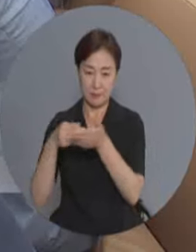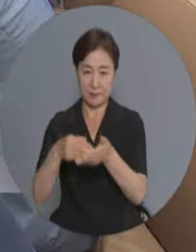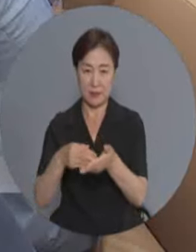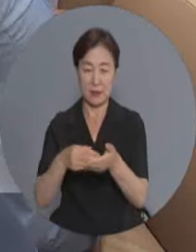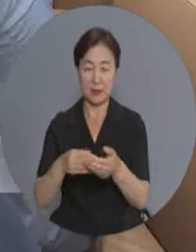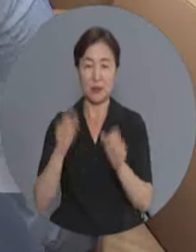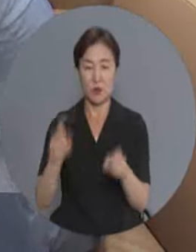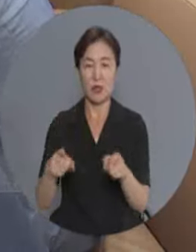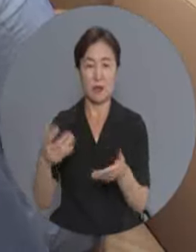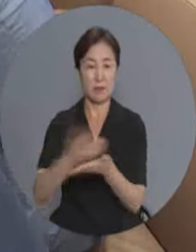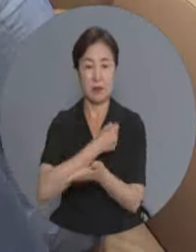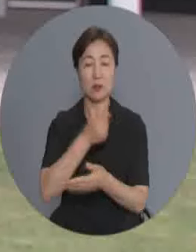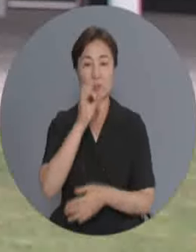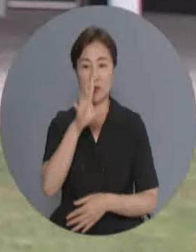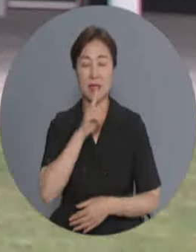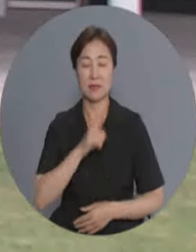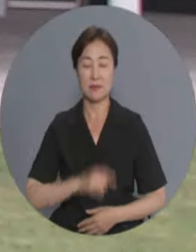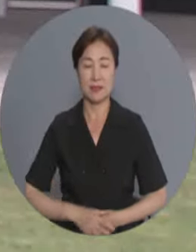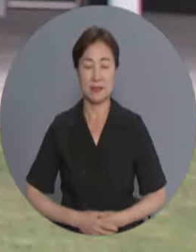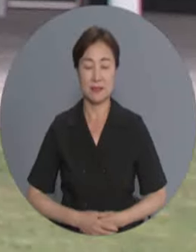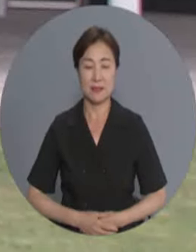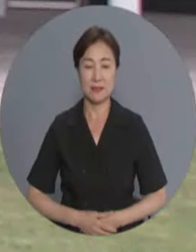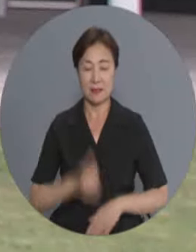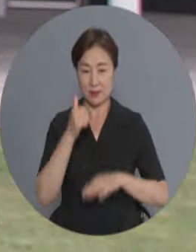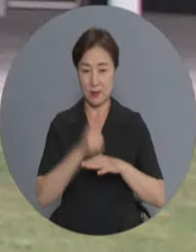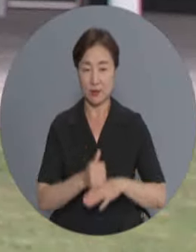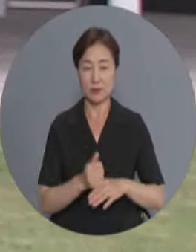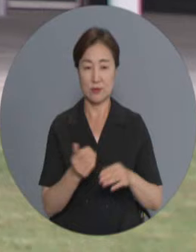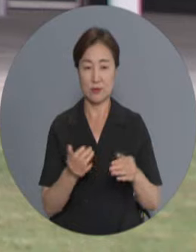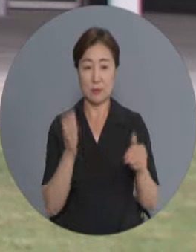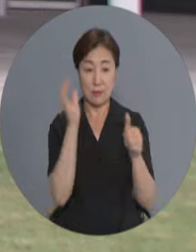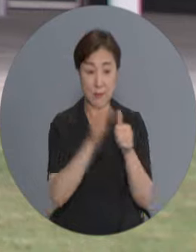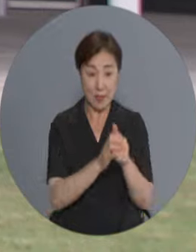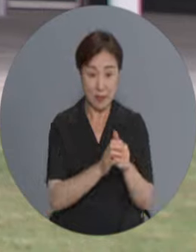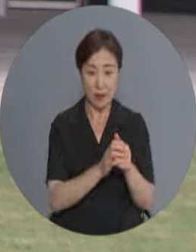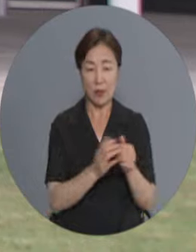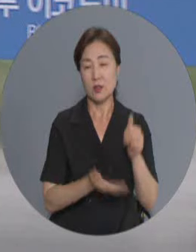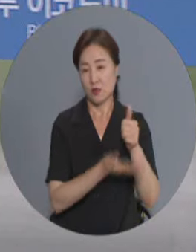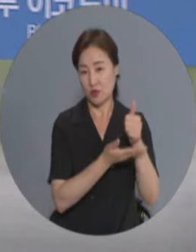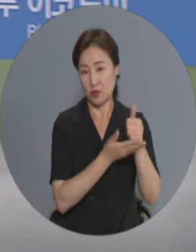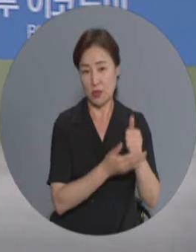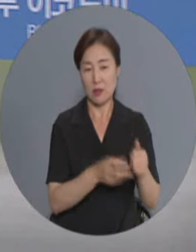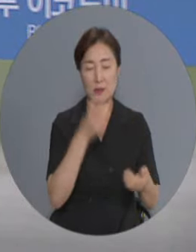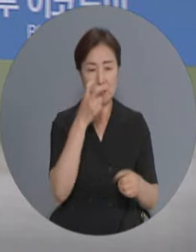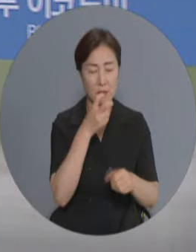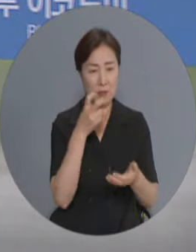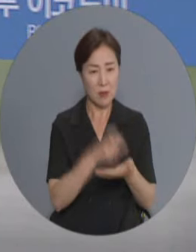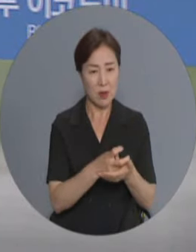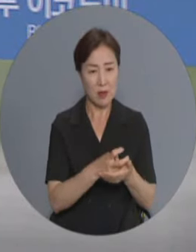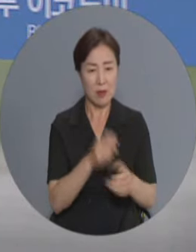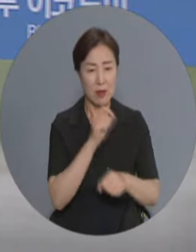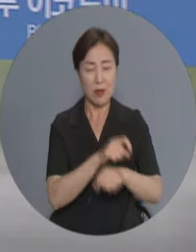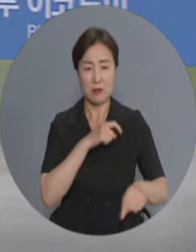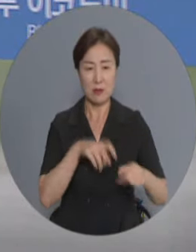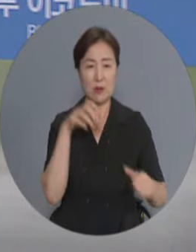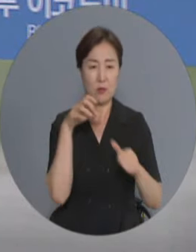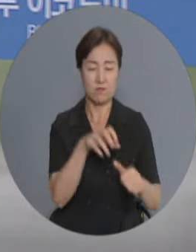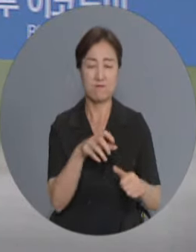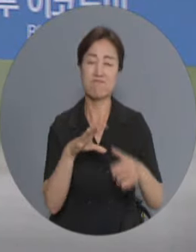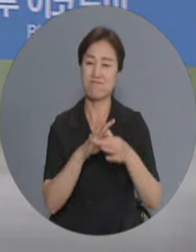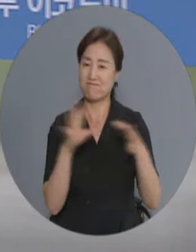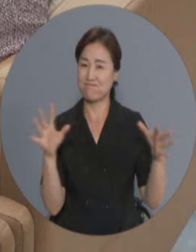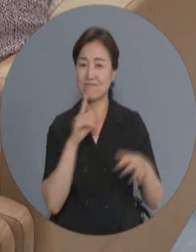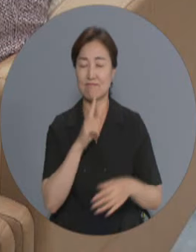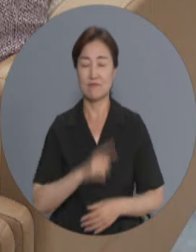없다고 밝혔습니다. 결국 용역을 통한 정부 추천이 행정적, 법적 구속력을 갖지 못한다는 취지의 발언을 한